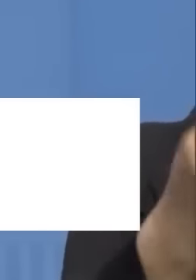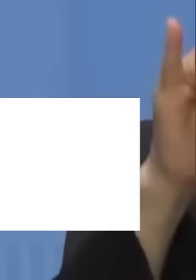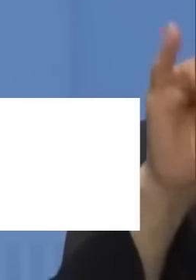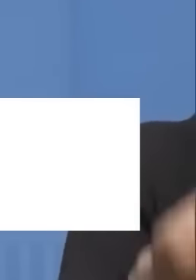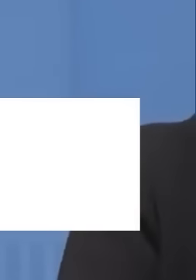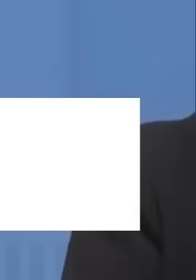핵관들이 지도부로 치러낸 선거 아니겠습니까?